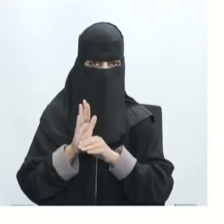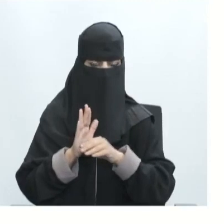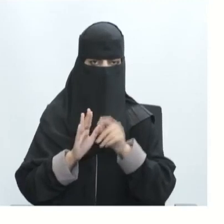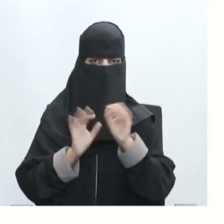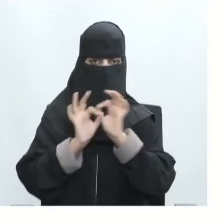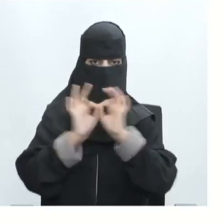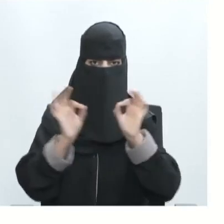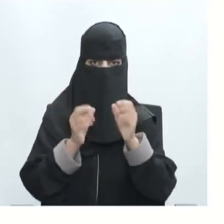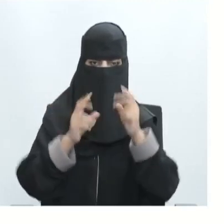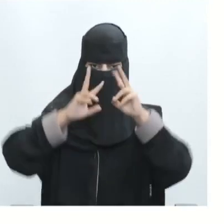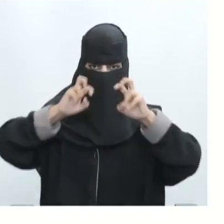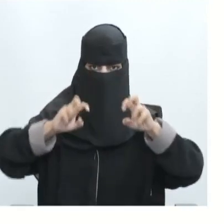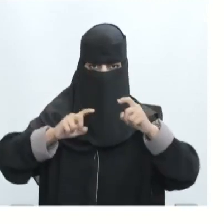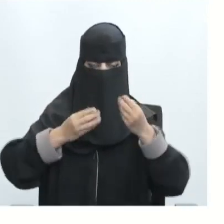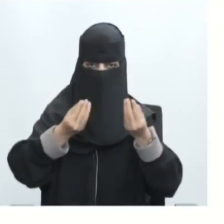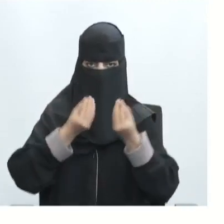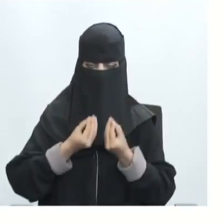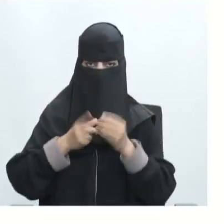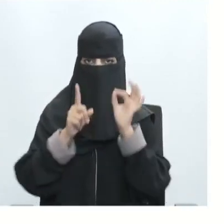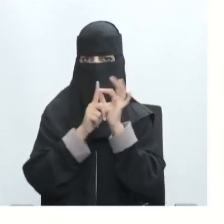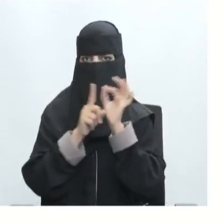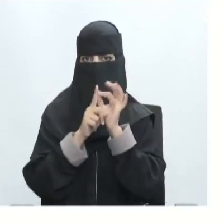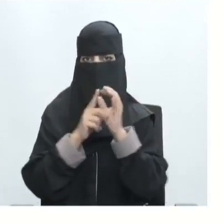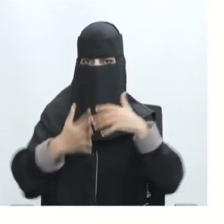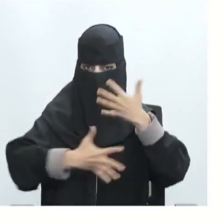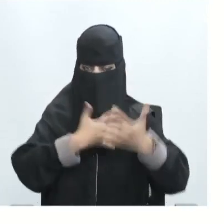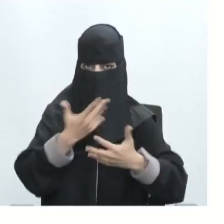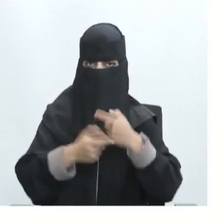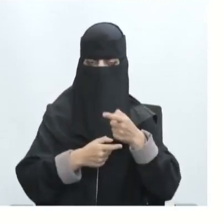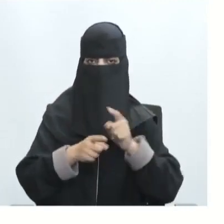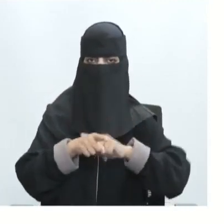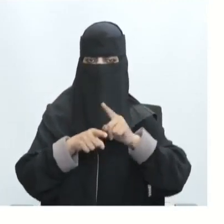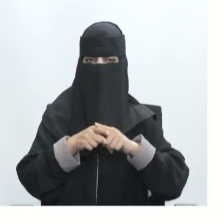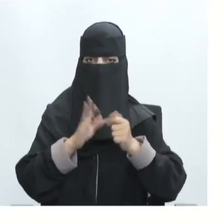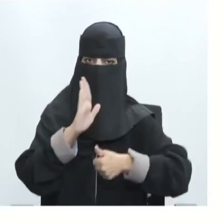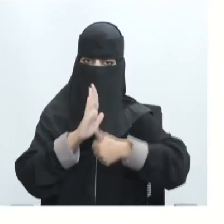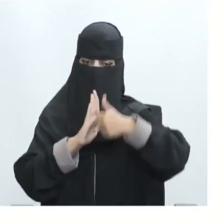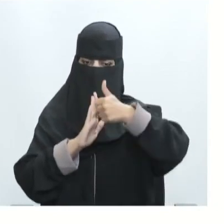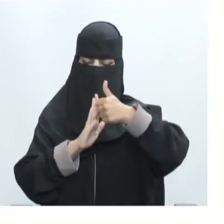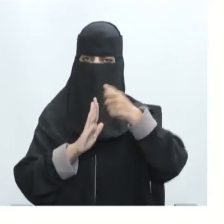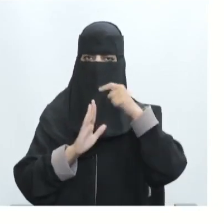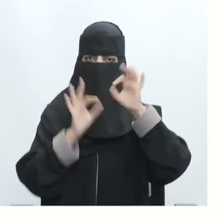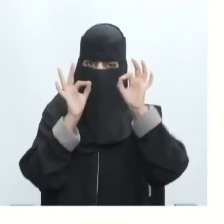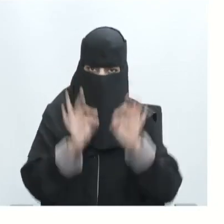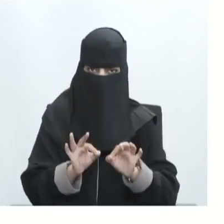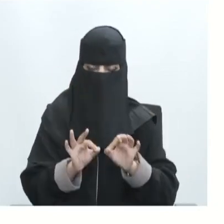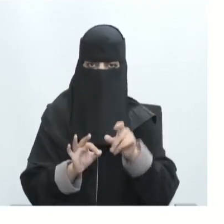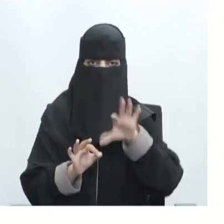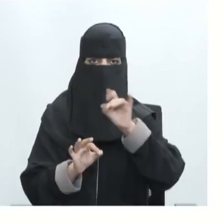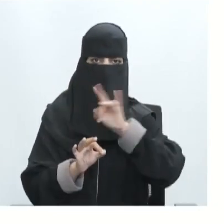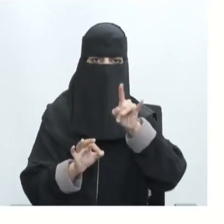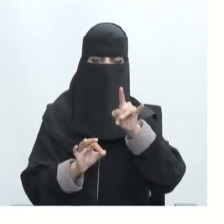تتاح لنا والاهداف التي نسعى الى تحقيقها فالمنطق ليس